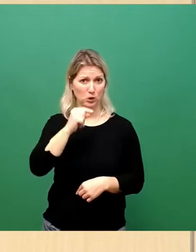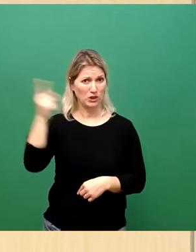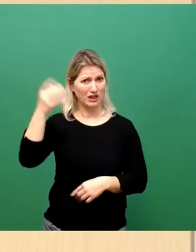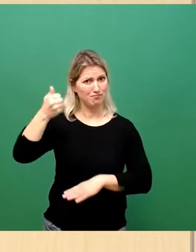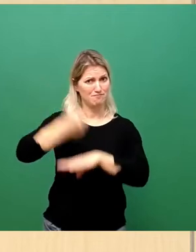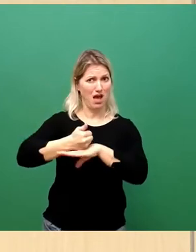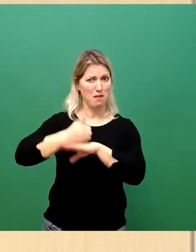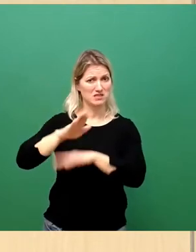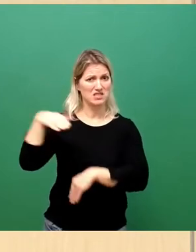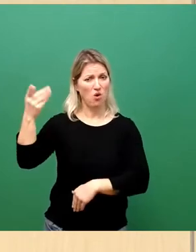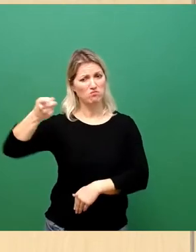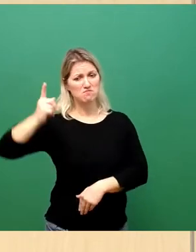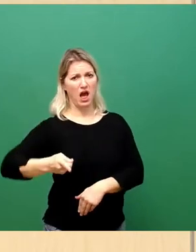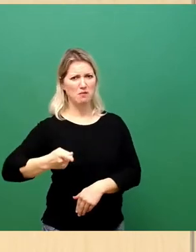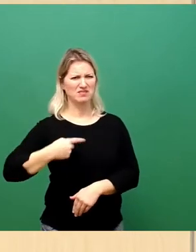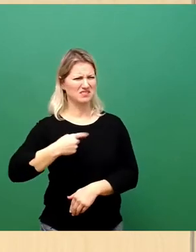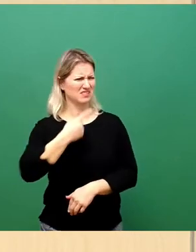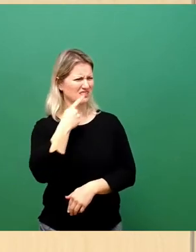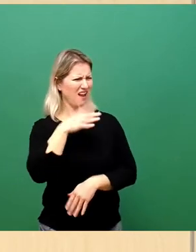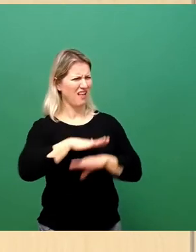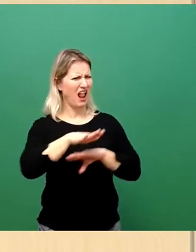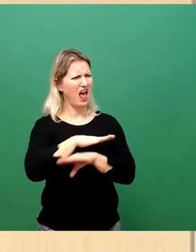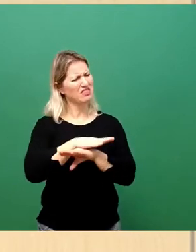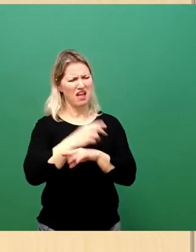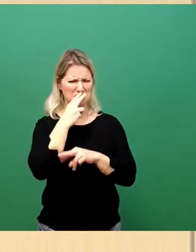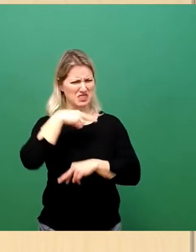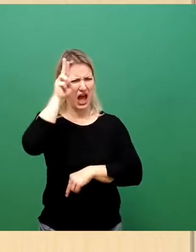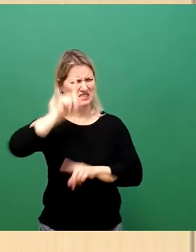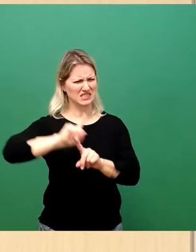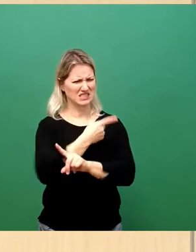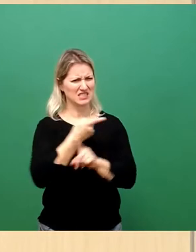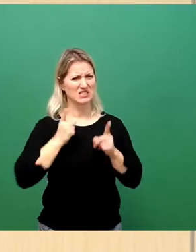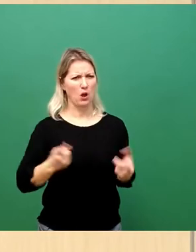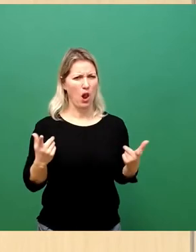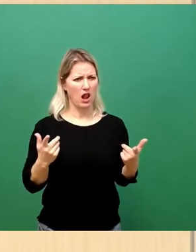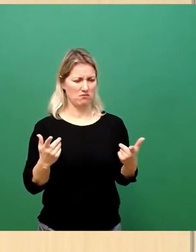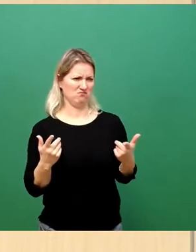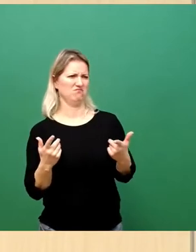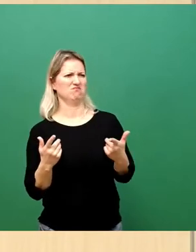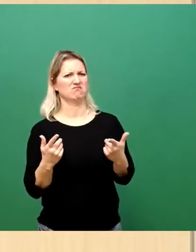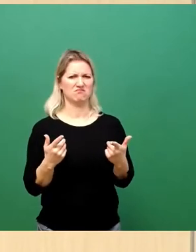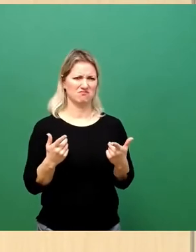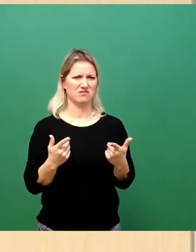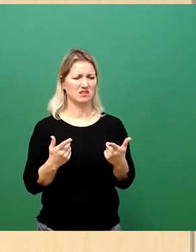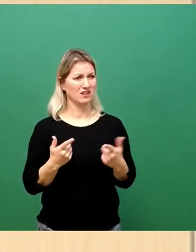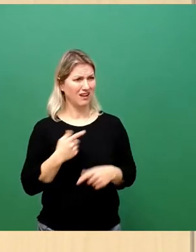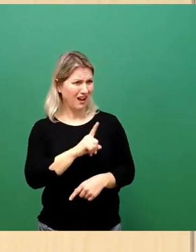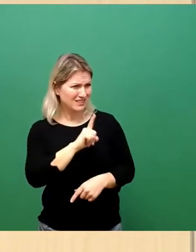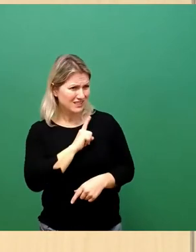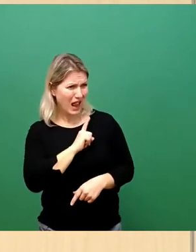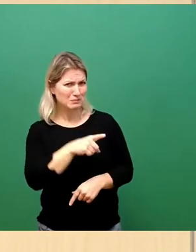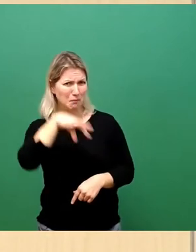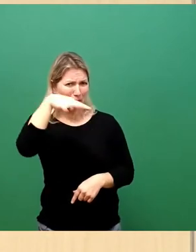vermeintlichen Entnazifizierung eines Landes spricht, eines frei gewählten jüdischen Präsidenten,